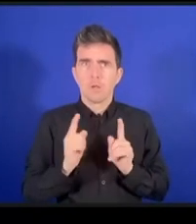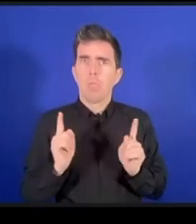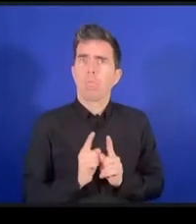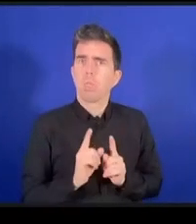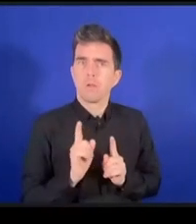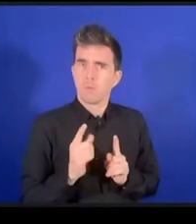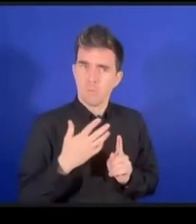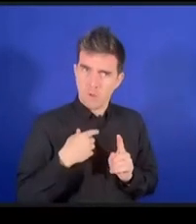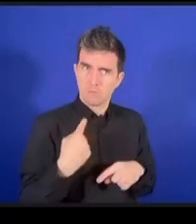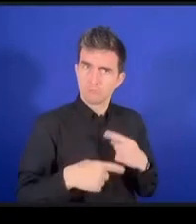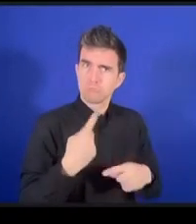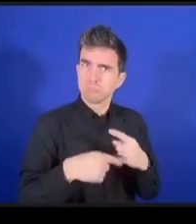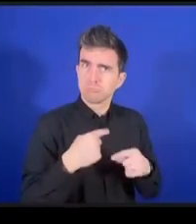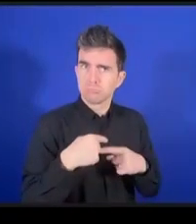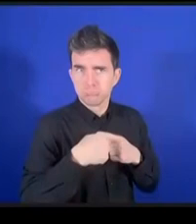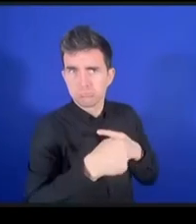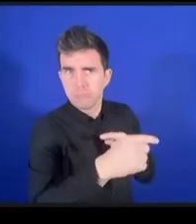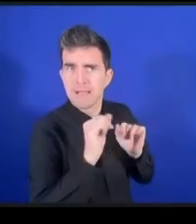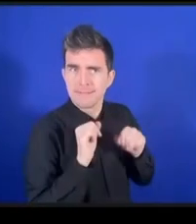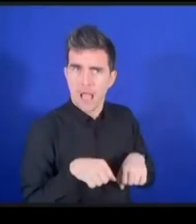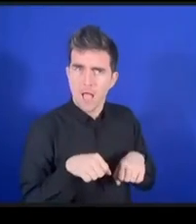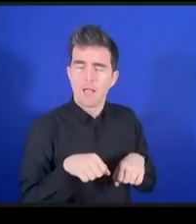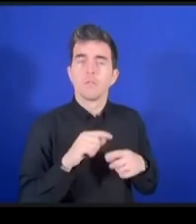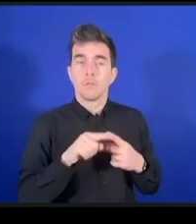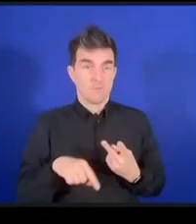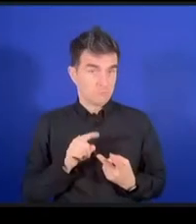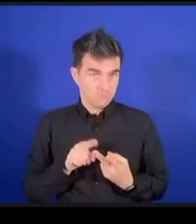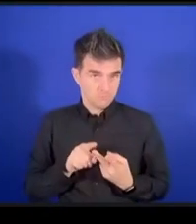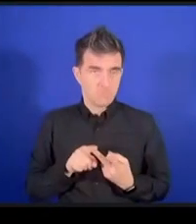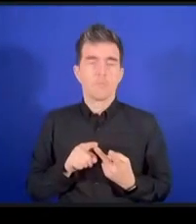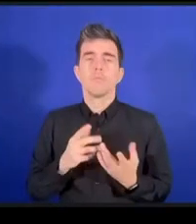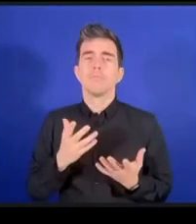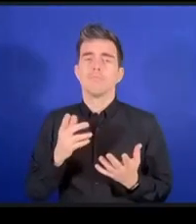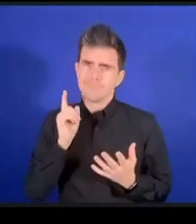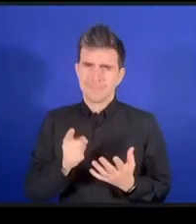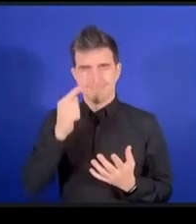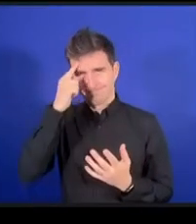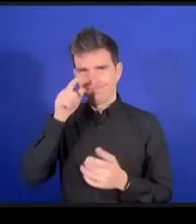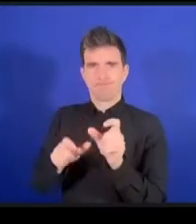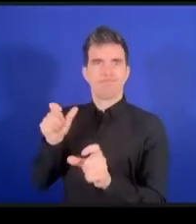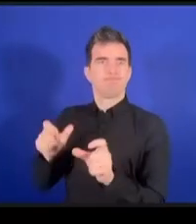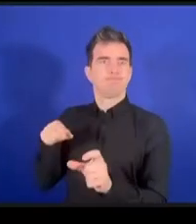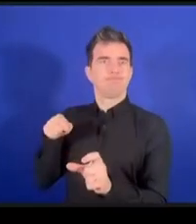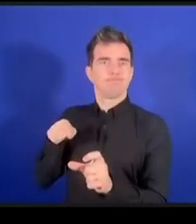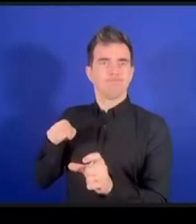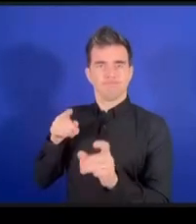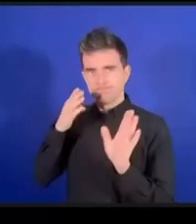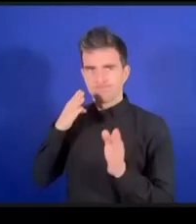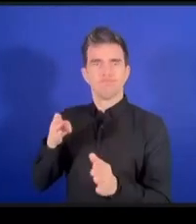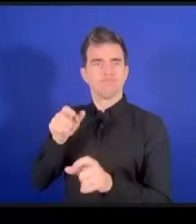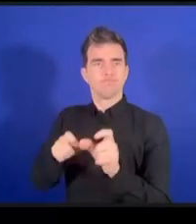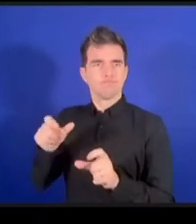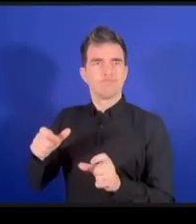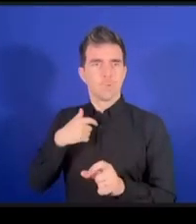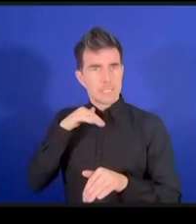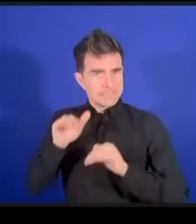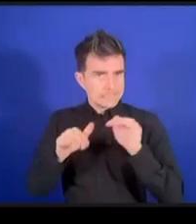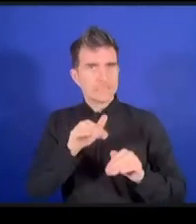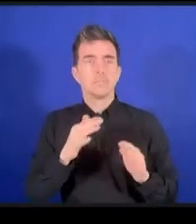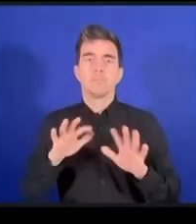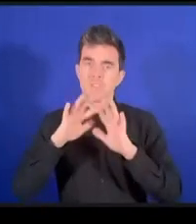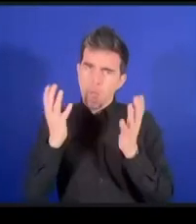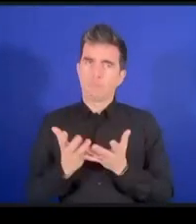угла и необходимо также отметить что глобальная организацию по управлению интернета должна